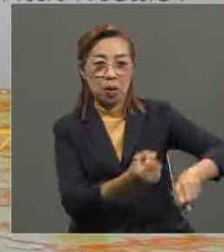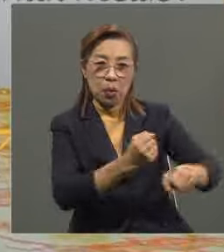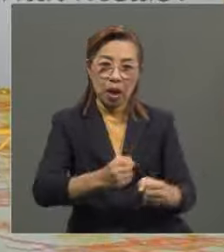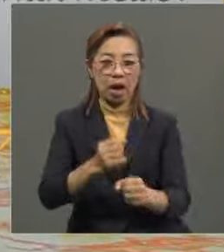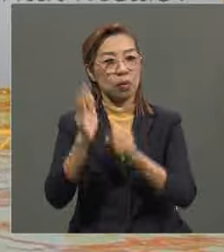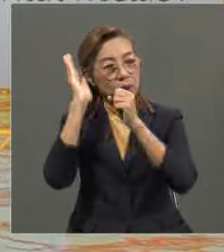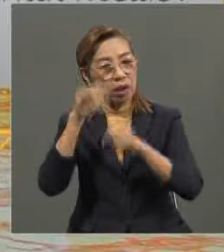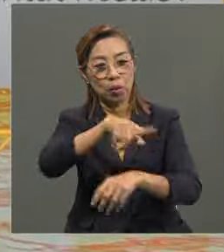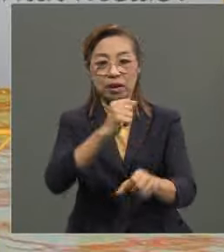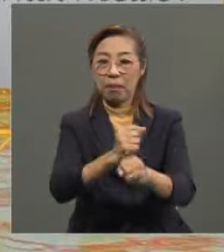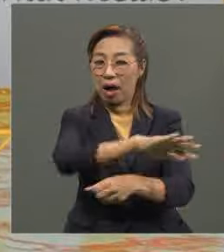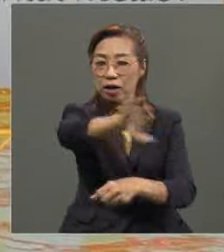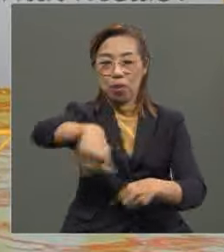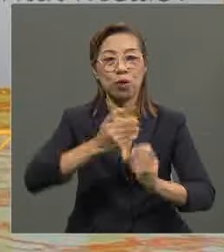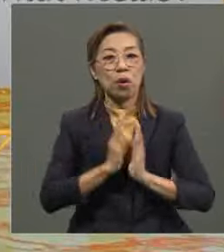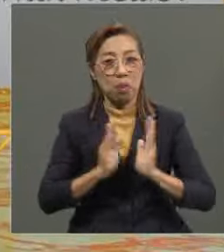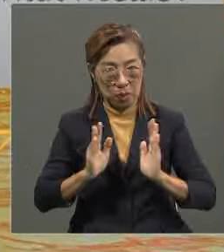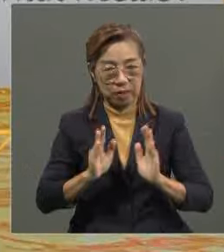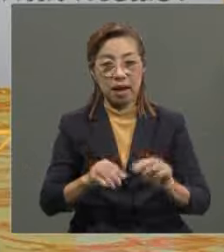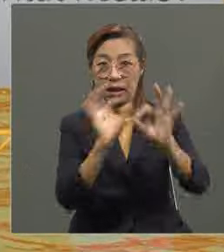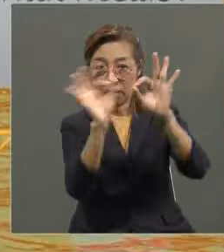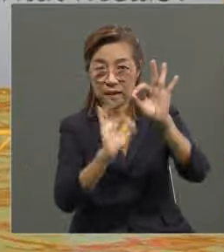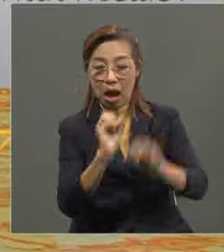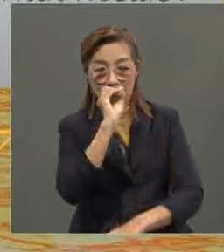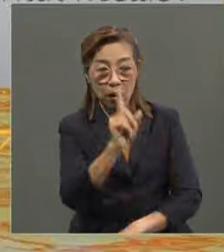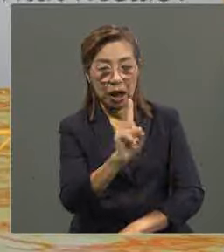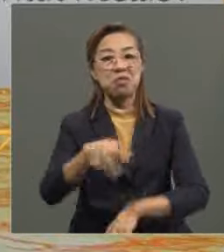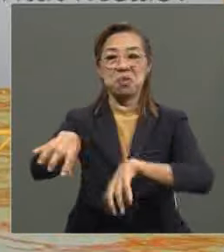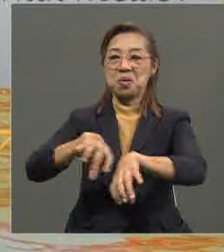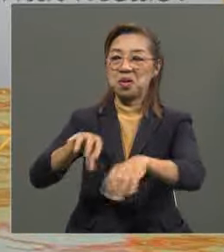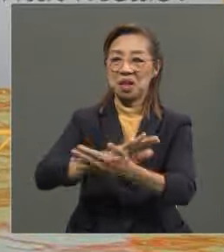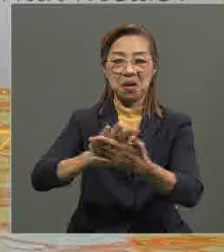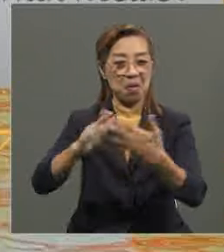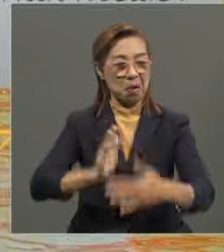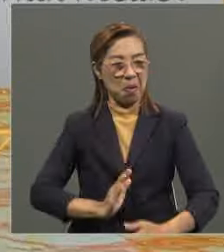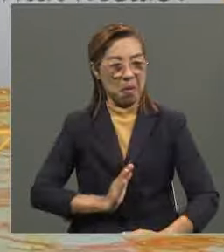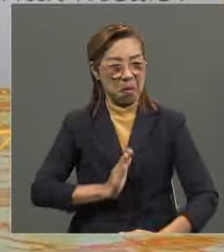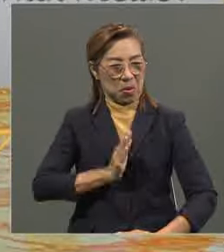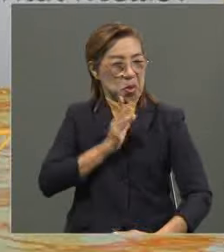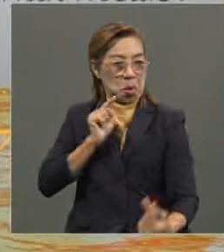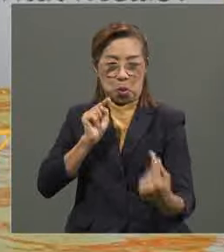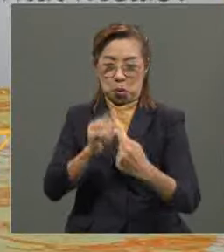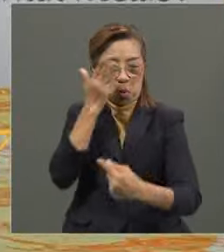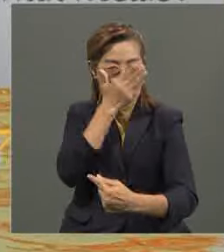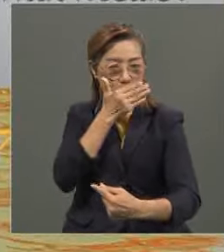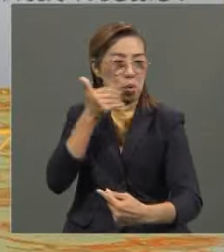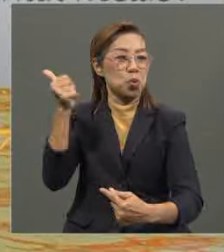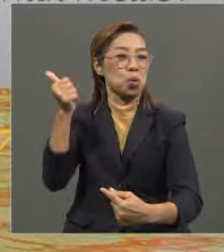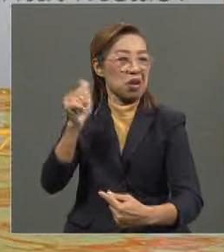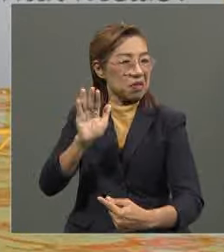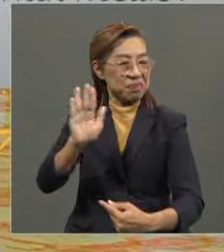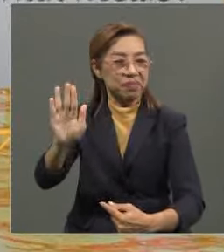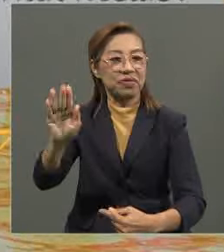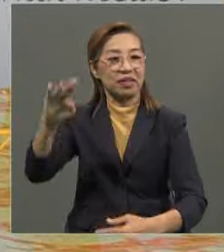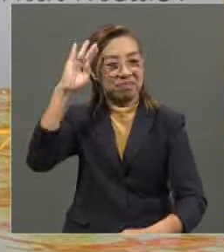าบัดนี้การปฏิบัติเสร็จสิ้นลงแล้วด้วยความเรียบร้อยสง่างามและสมพระเกียรติพร้อมระบุว่าพระบาทสมเด็จพระเจ้าอ